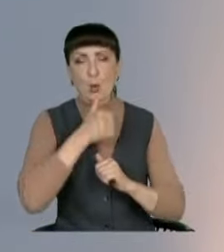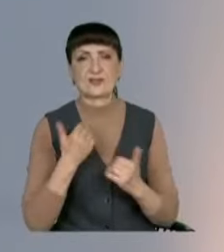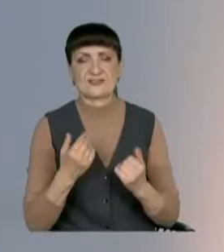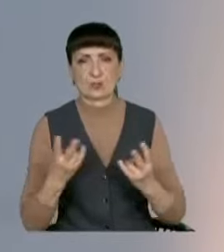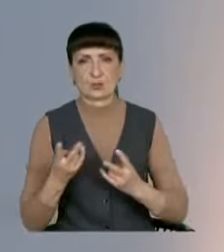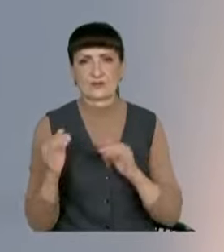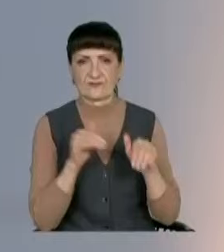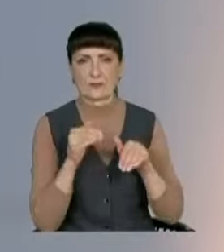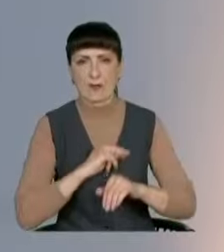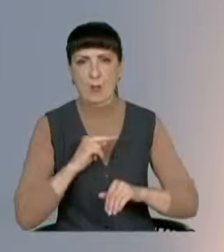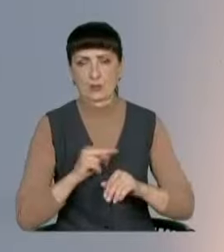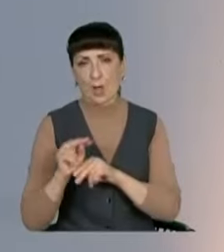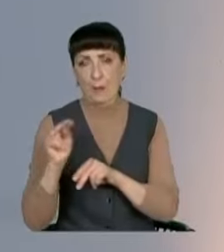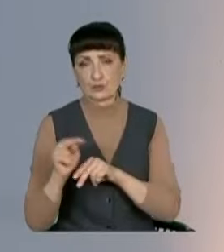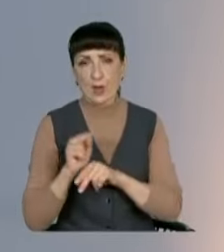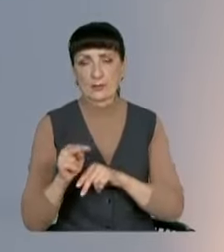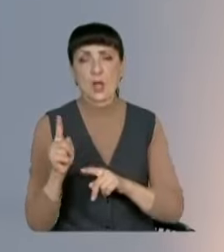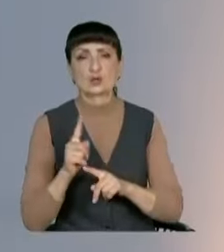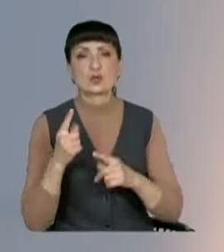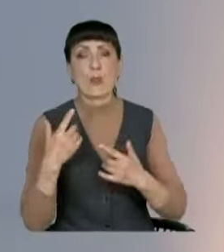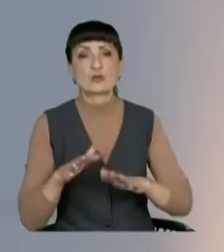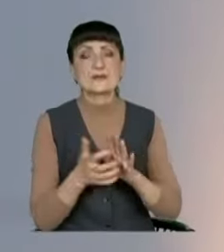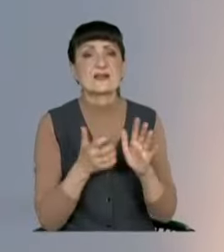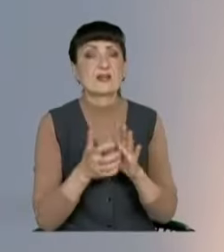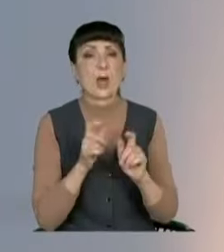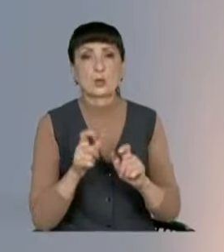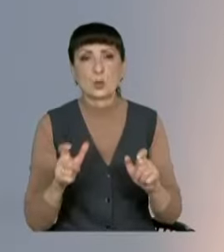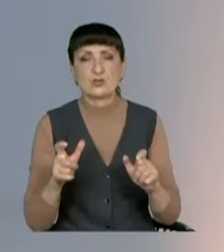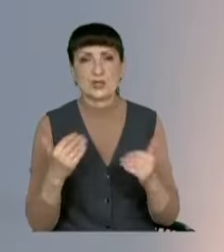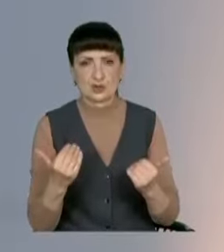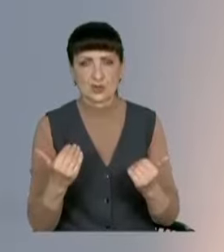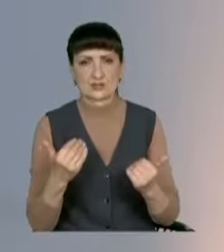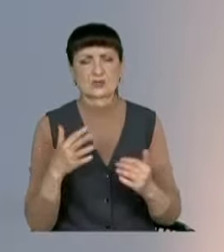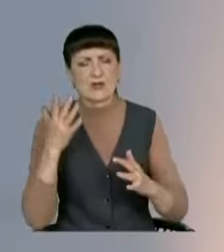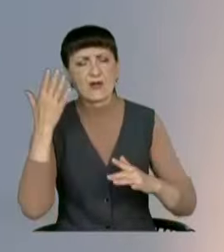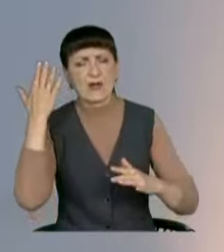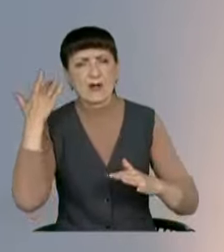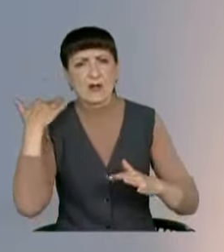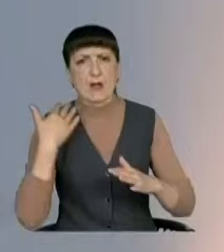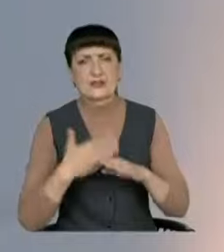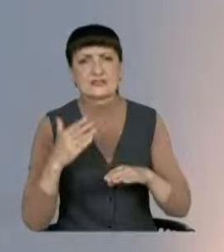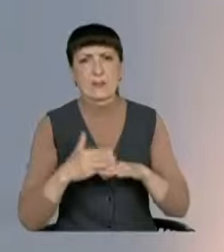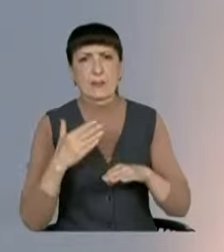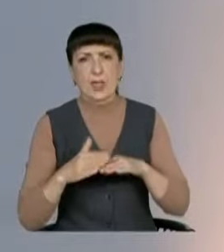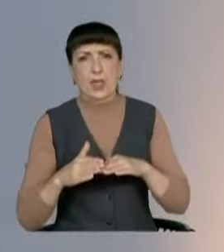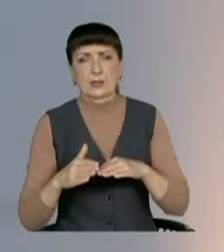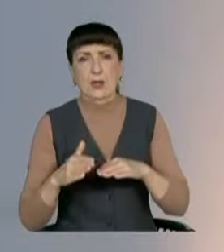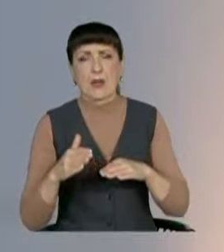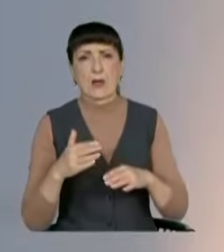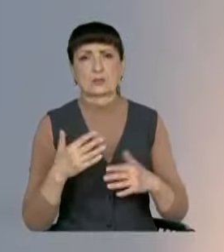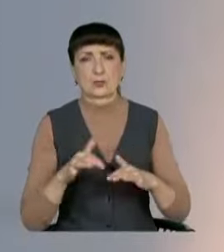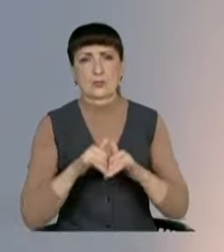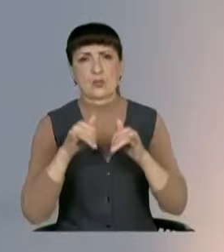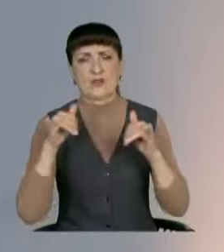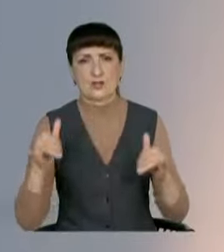сегодня готовить специалистов с тем, чтобы покрыть тот дефицит, который сложился годами. Он складывался не каждый, он